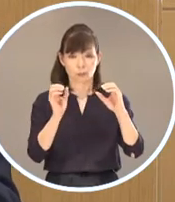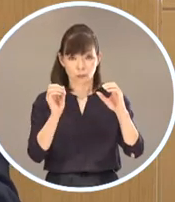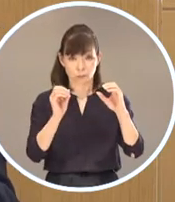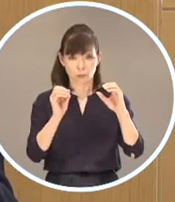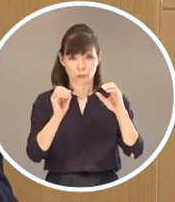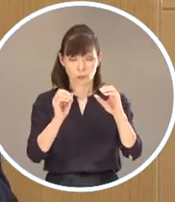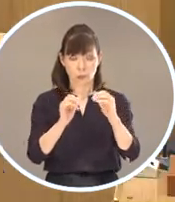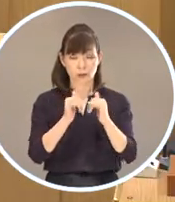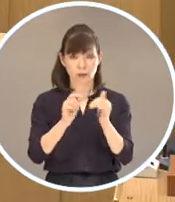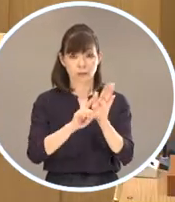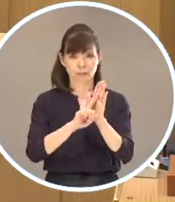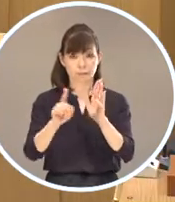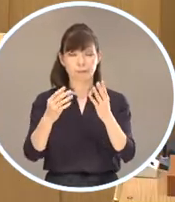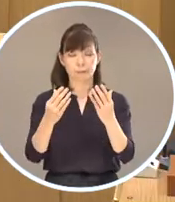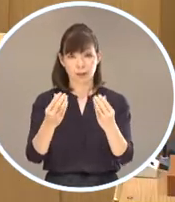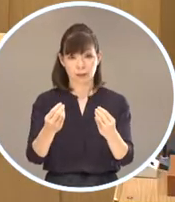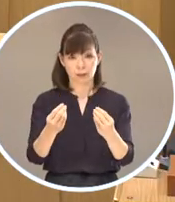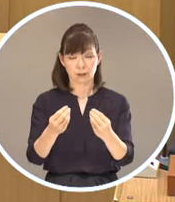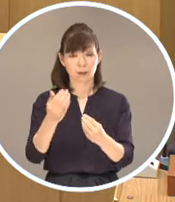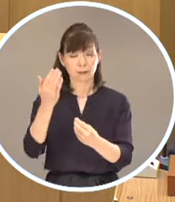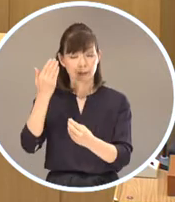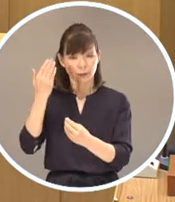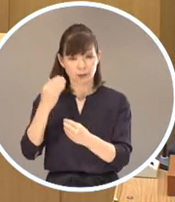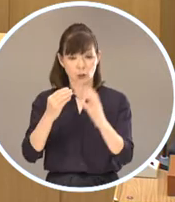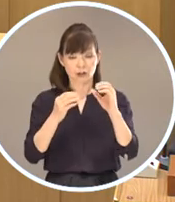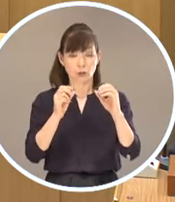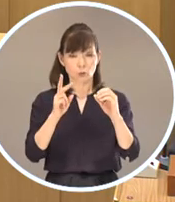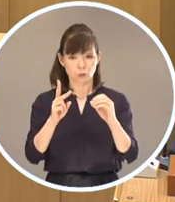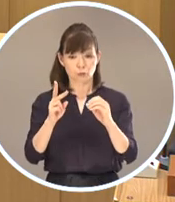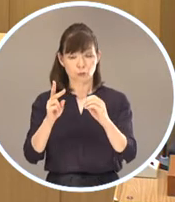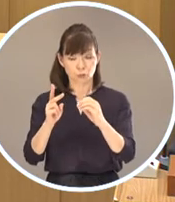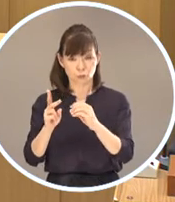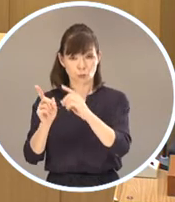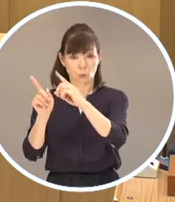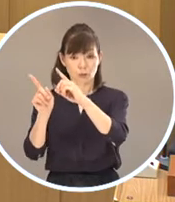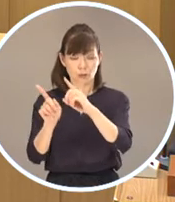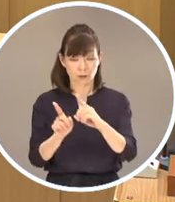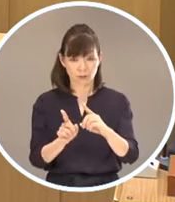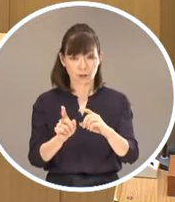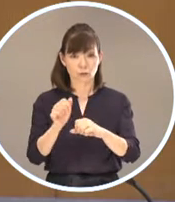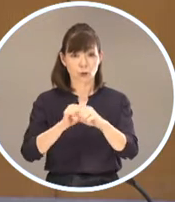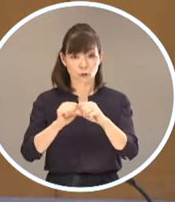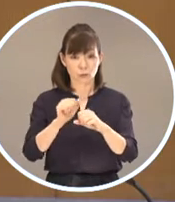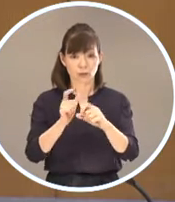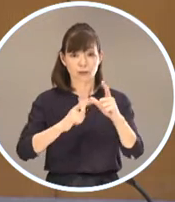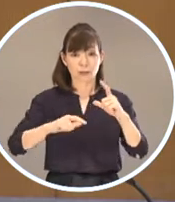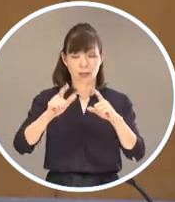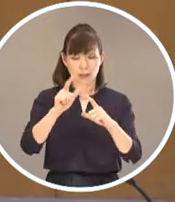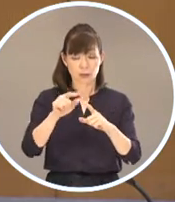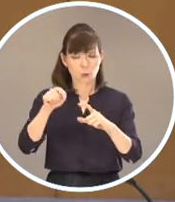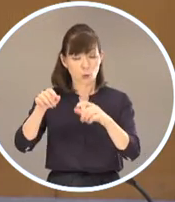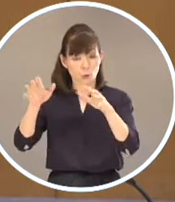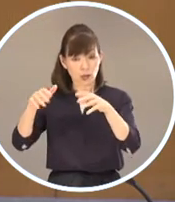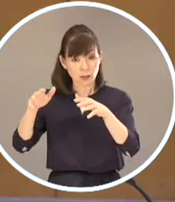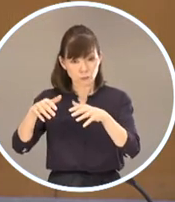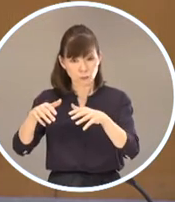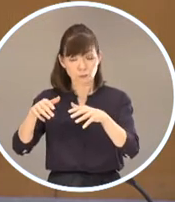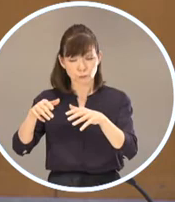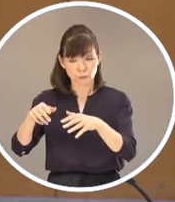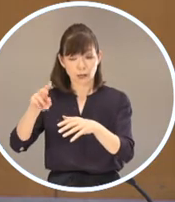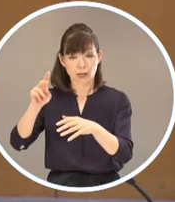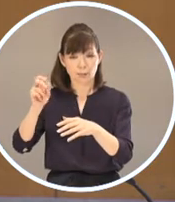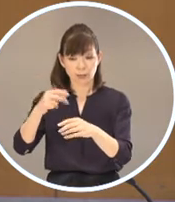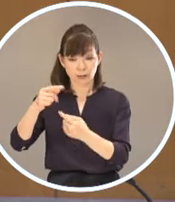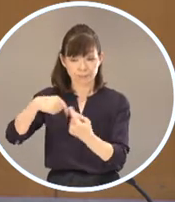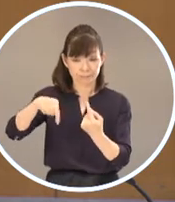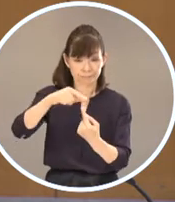表されました。従来型の CO2 排出の削減の取り組みに加え、CO2 を回収して再利用し、産業活